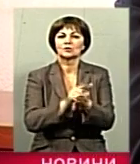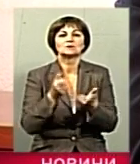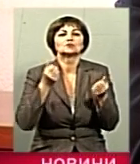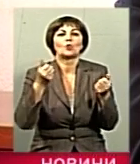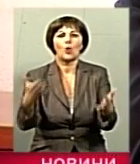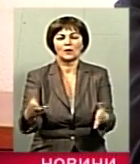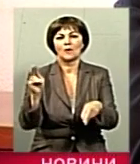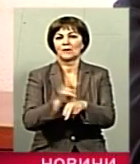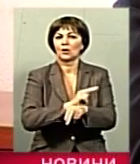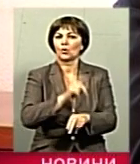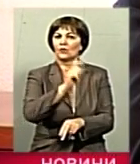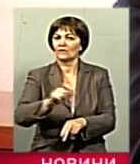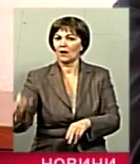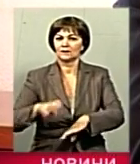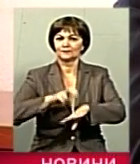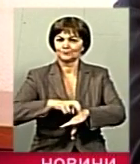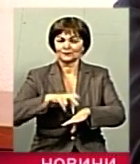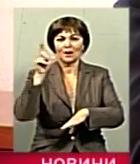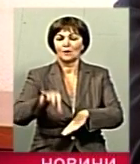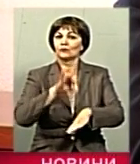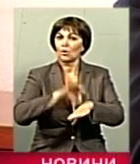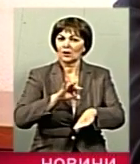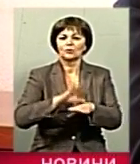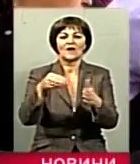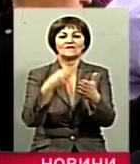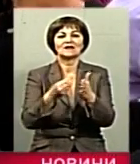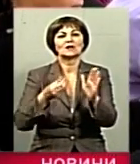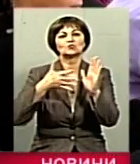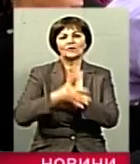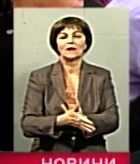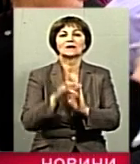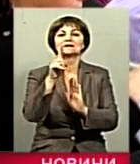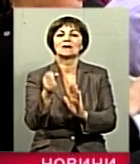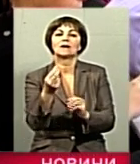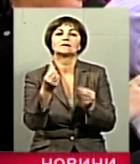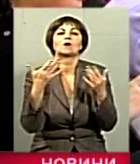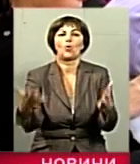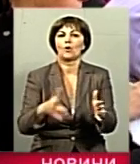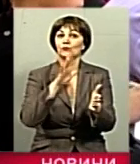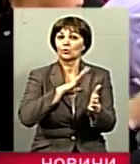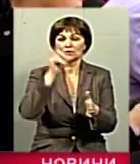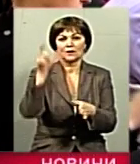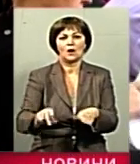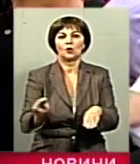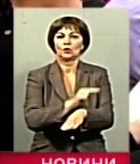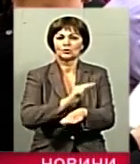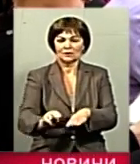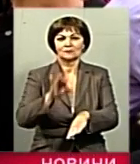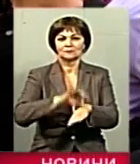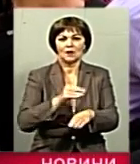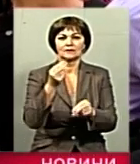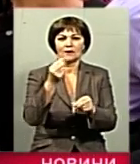пролікували пацієнтів. Тобто буде йти фінансування лікарні за рахунок того, скільки буде проліковано пацієнтів. Тобто